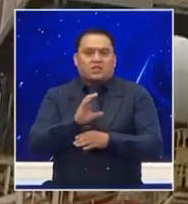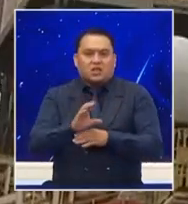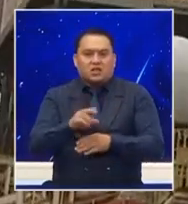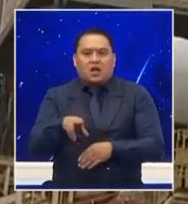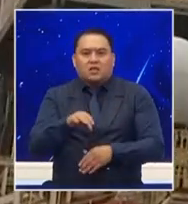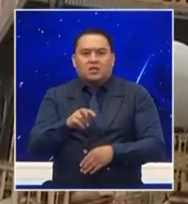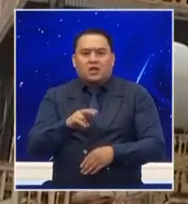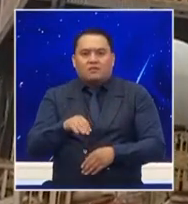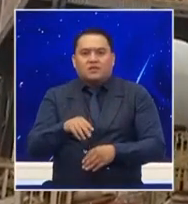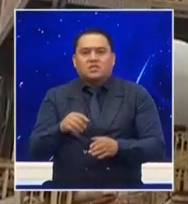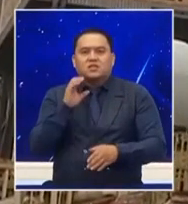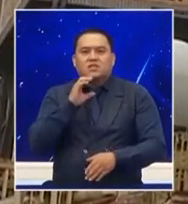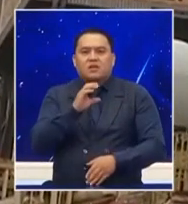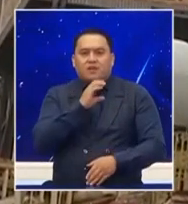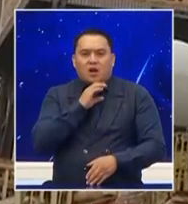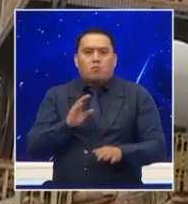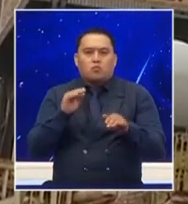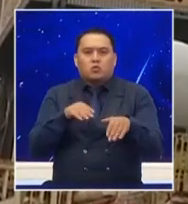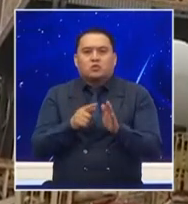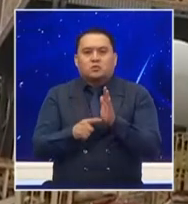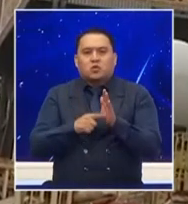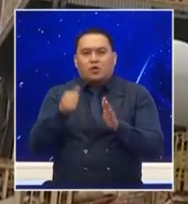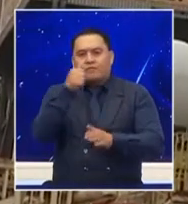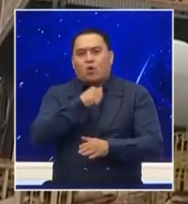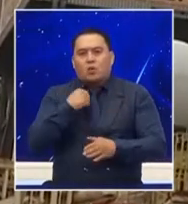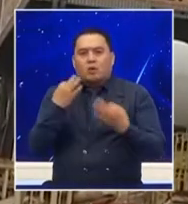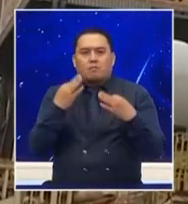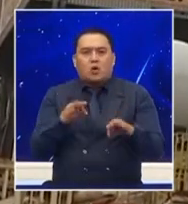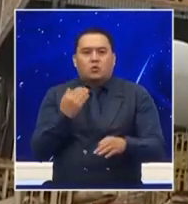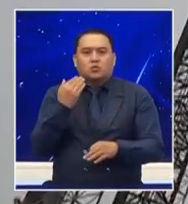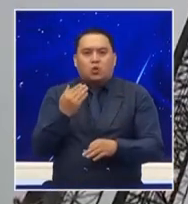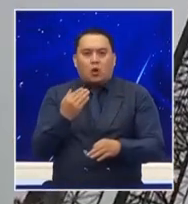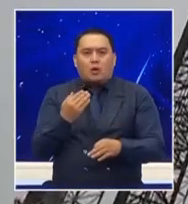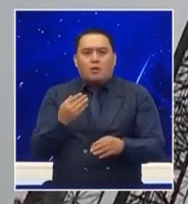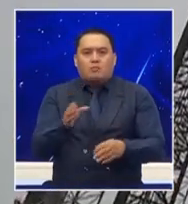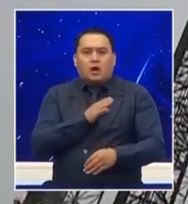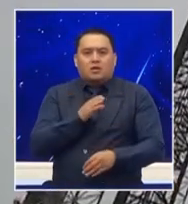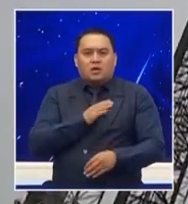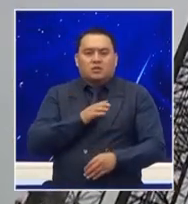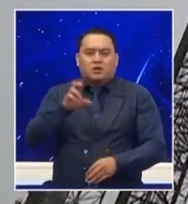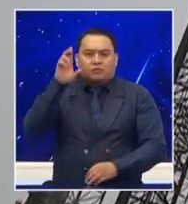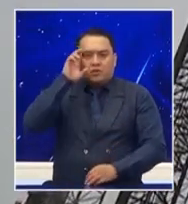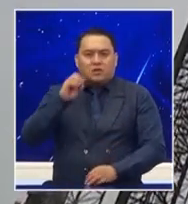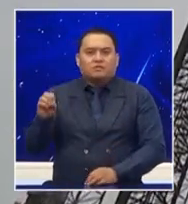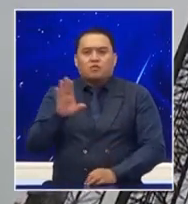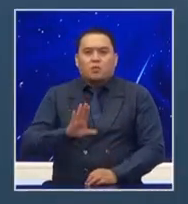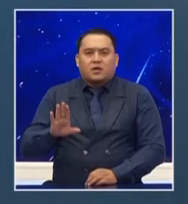Дания добывала нефть в Северном море с 70-х годов, и это позволило ей стать одной из самых богатых стран